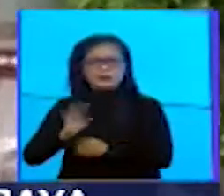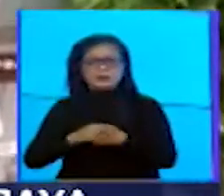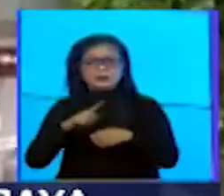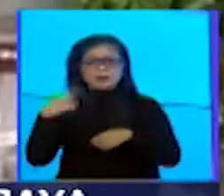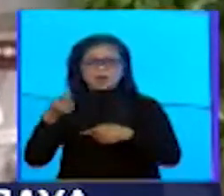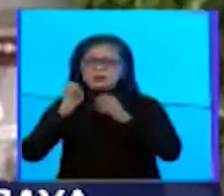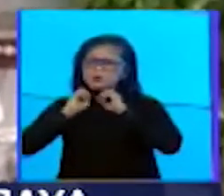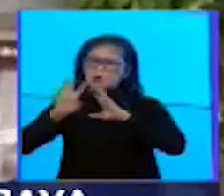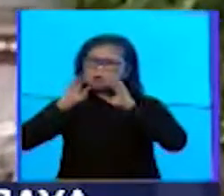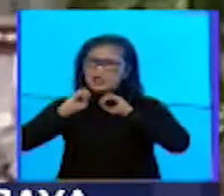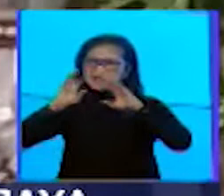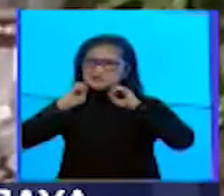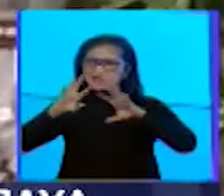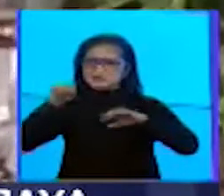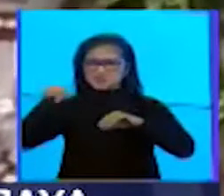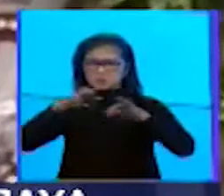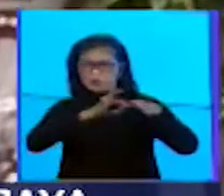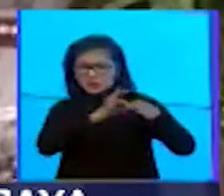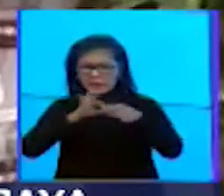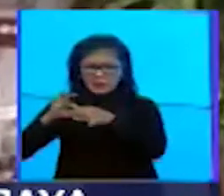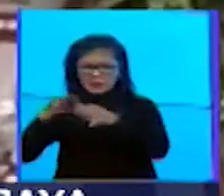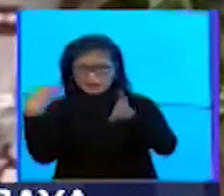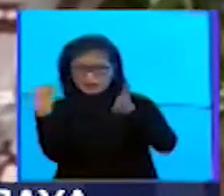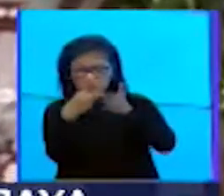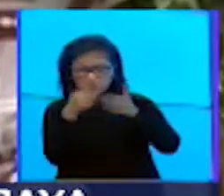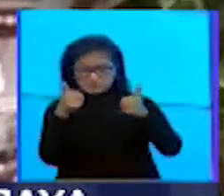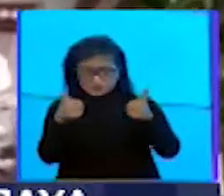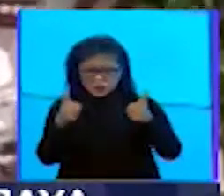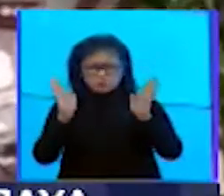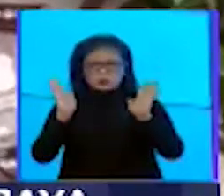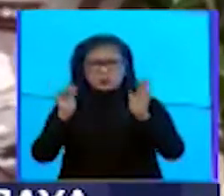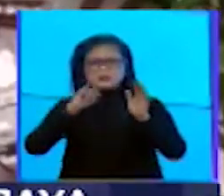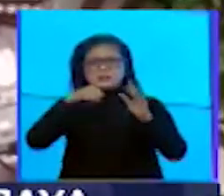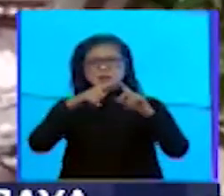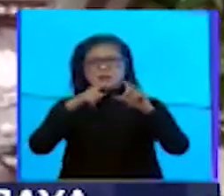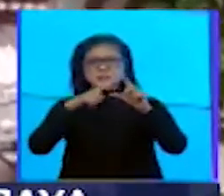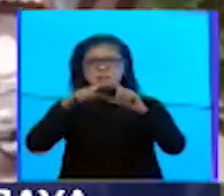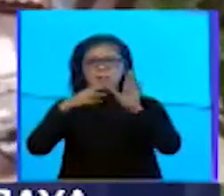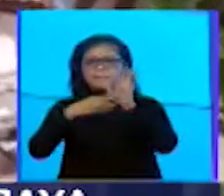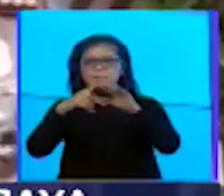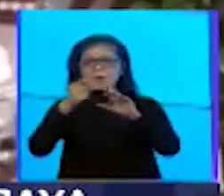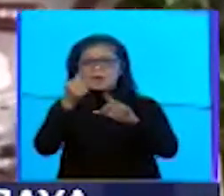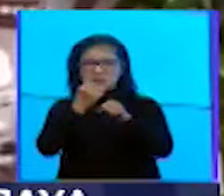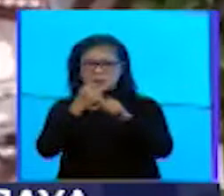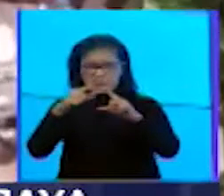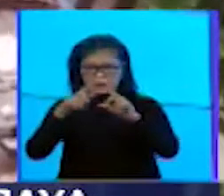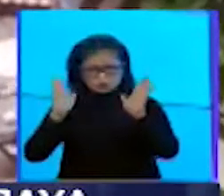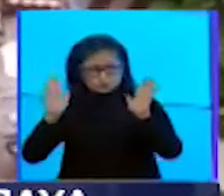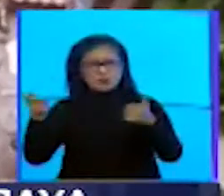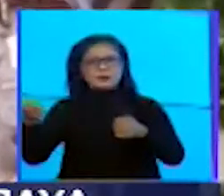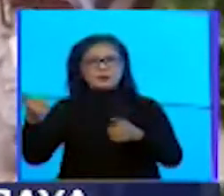di jalan tol sudah disiapkan oleh jasa marga. Ya, sudah disiapkan oleh jasa